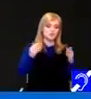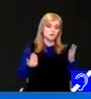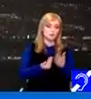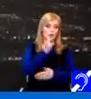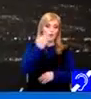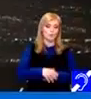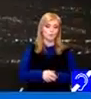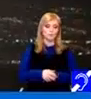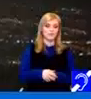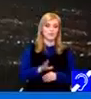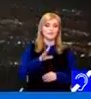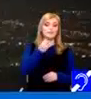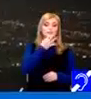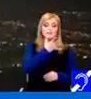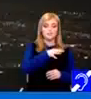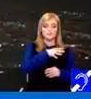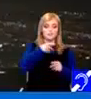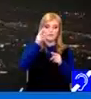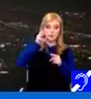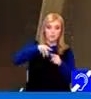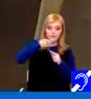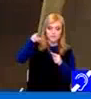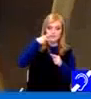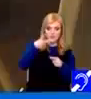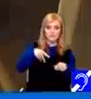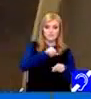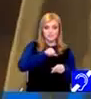minuna. De la câți kilometri se vede proiecția, vă spunem imediat în